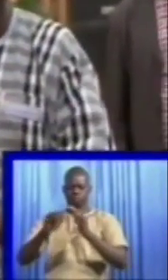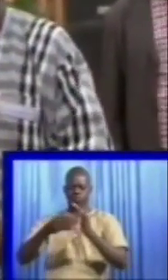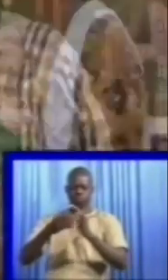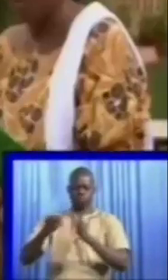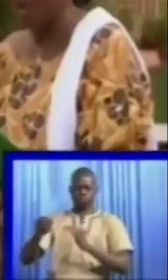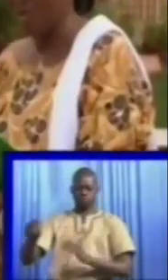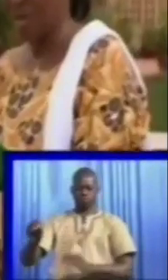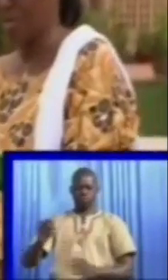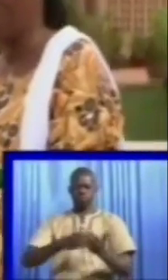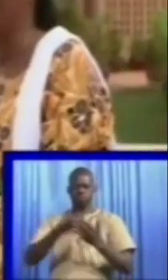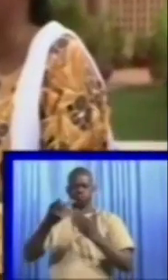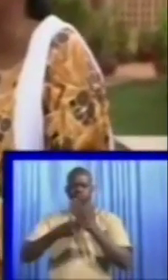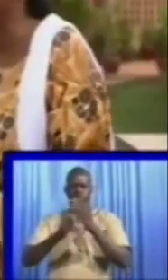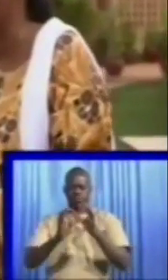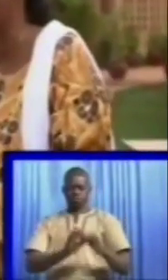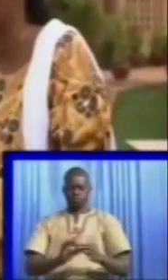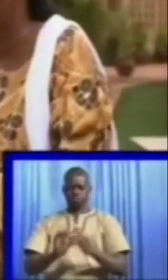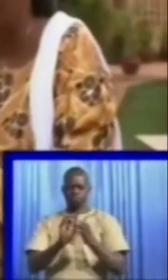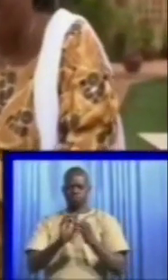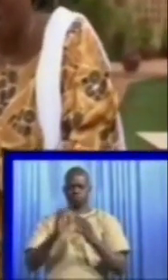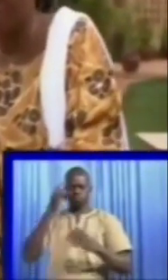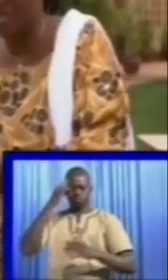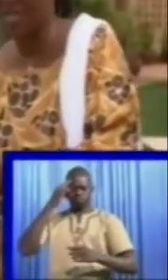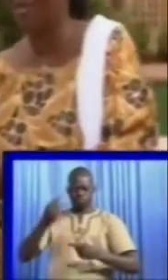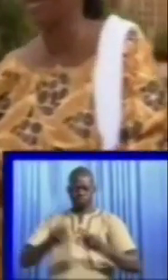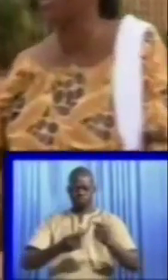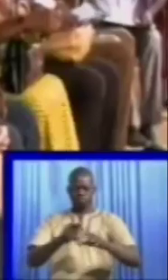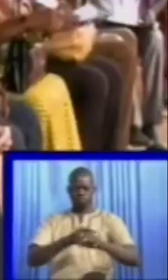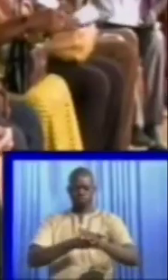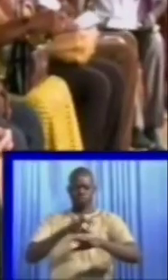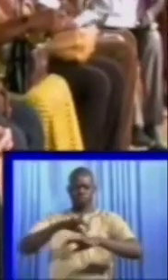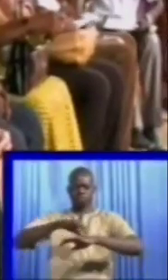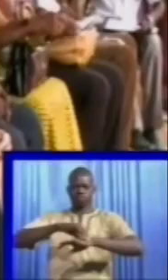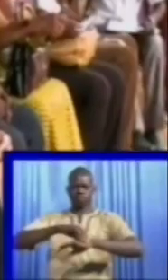du programme national de partenariat pour la gestion durable des terres.